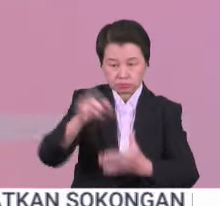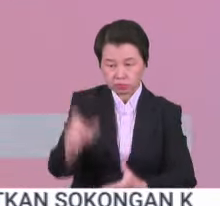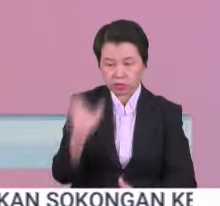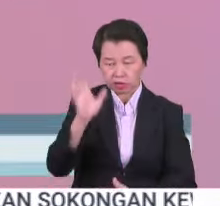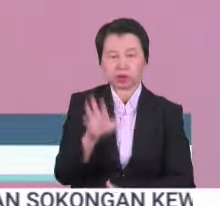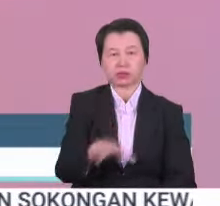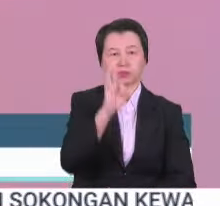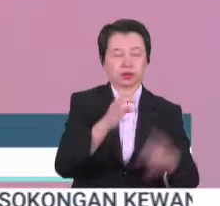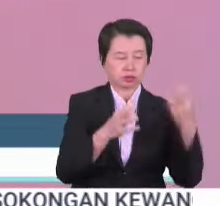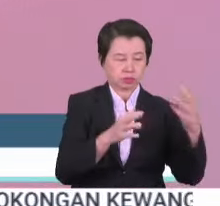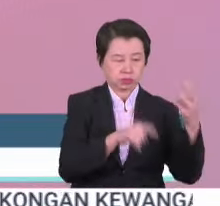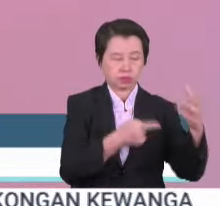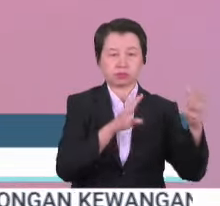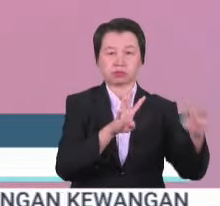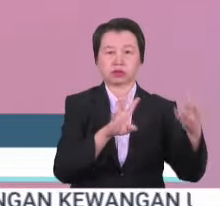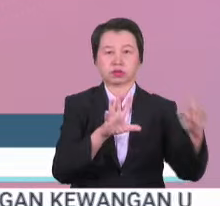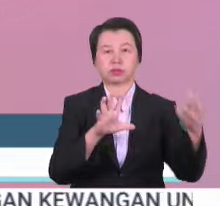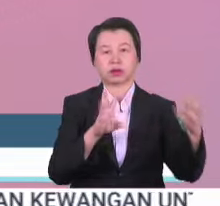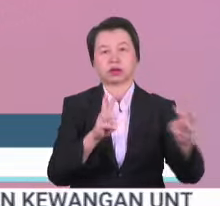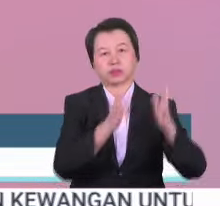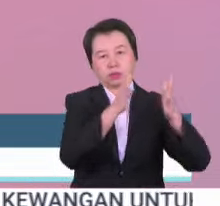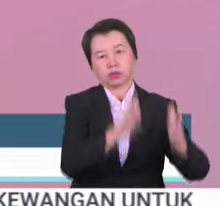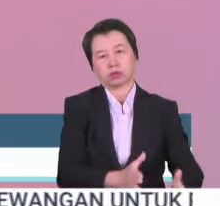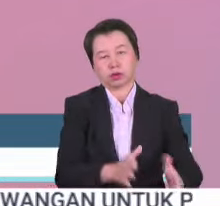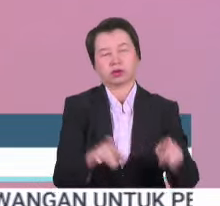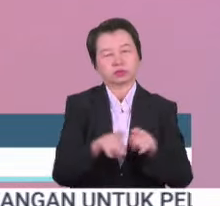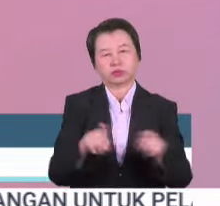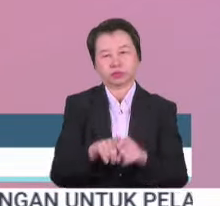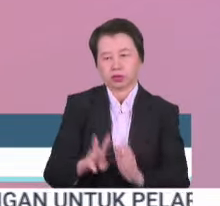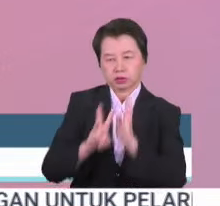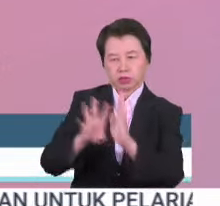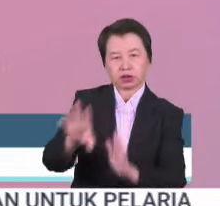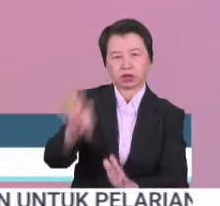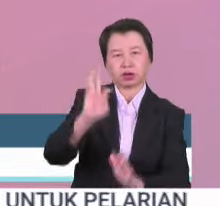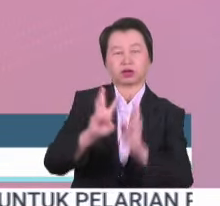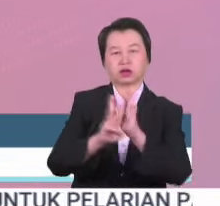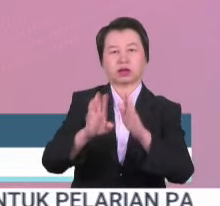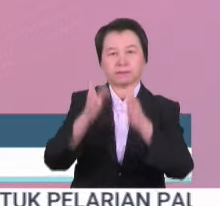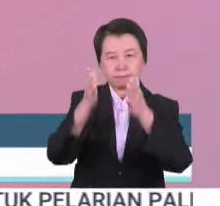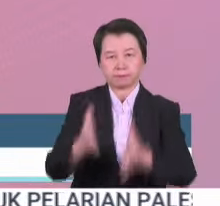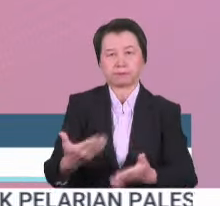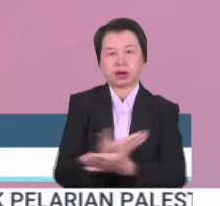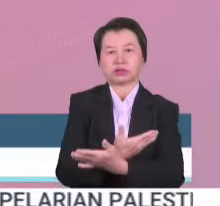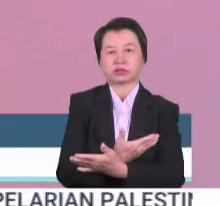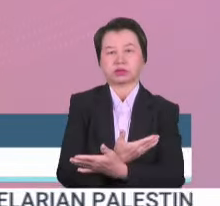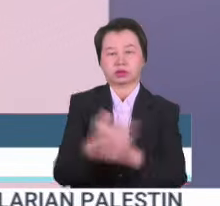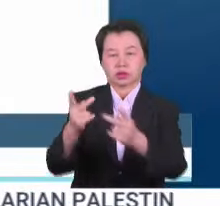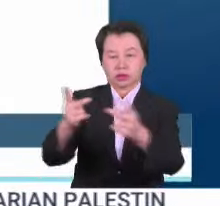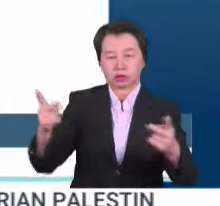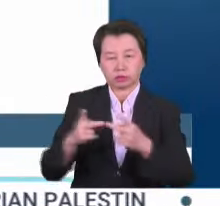dipilih 16,456 pengundi sebagai wakil rakyat baharu di kawasan itu.